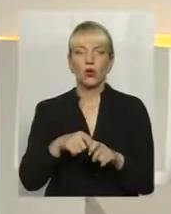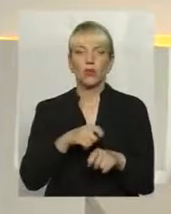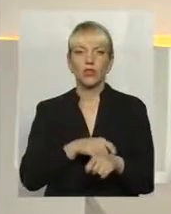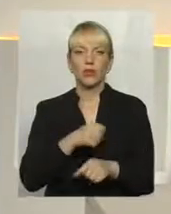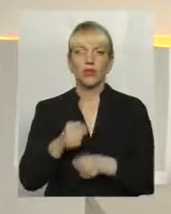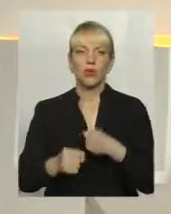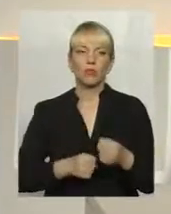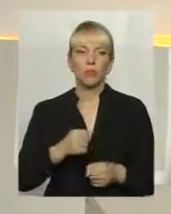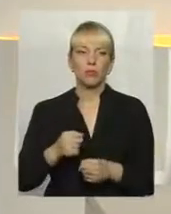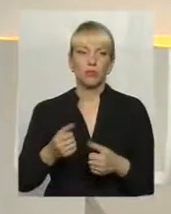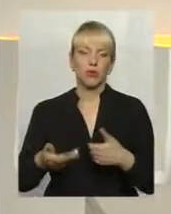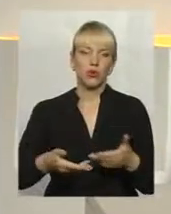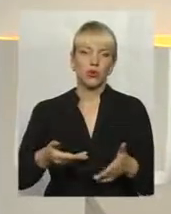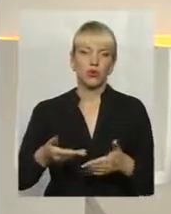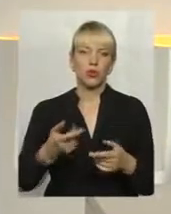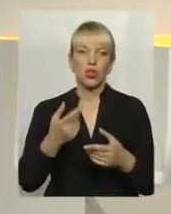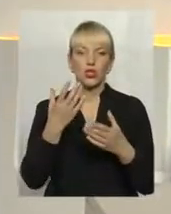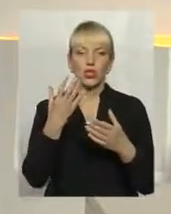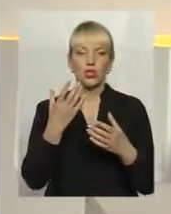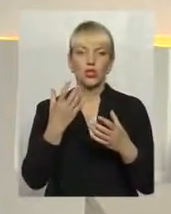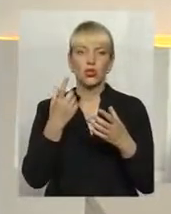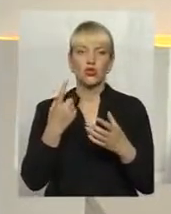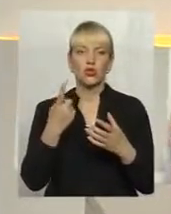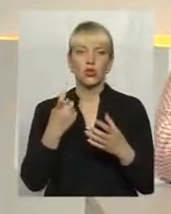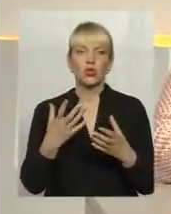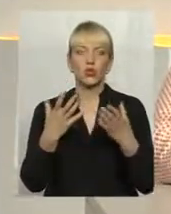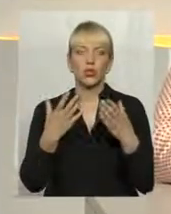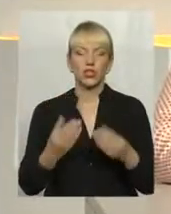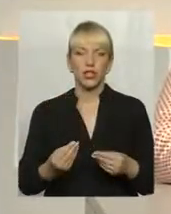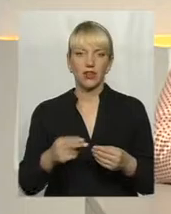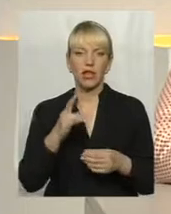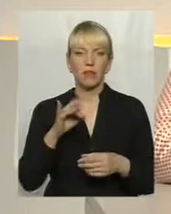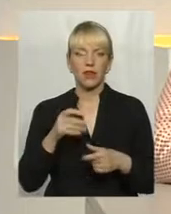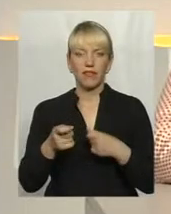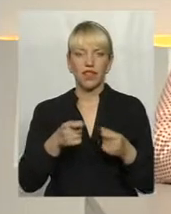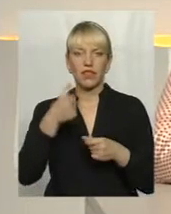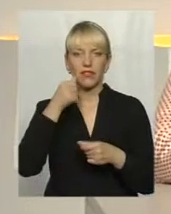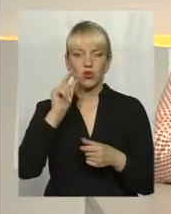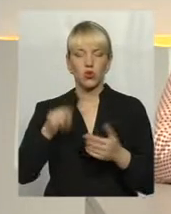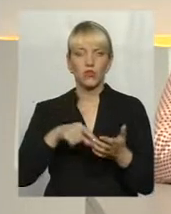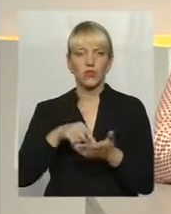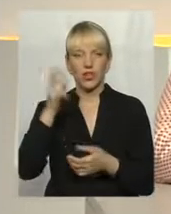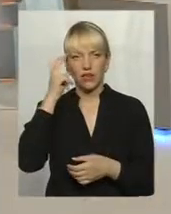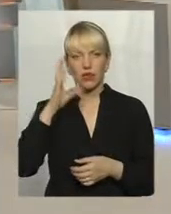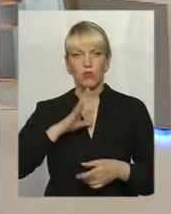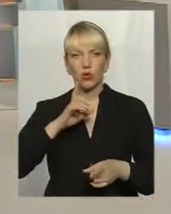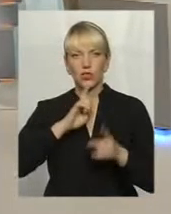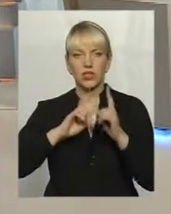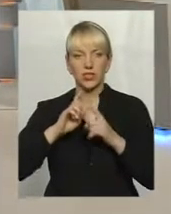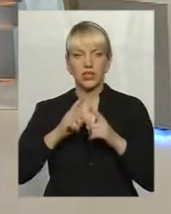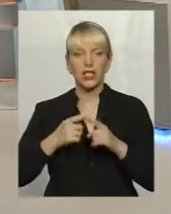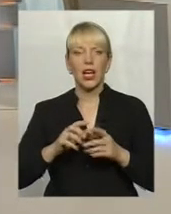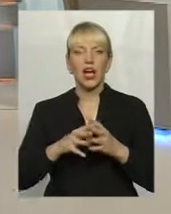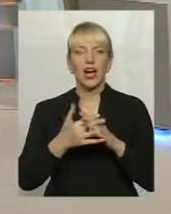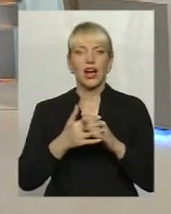пробіг чи пройшов 100 днів при владі. От як ви оцінюєте цей період? Вчора в Києві було засідання Ради Аграрного